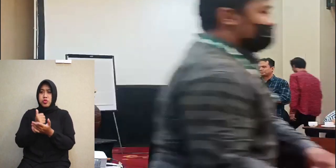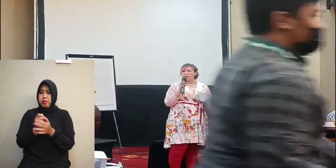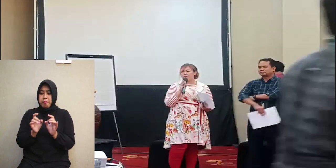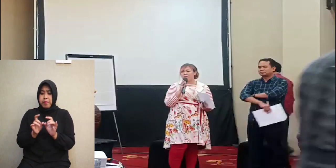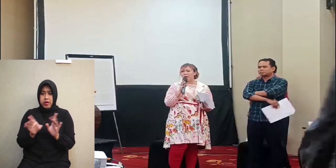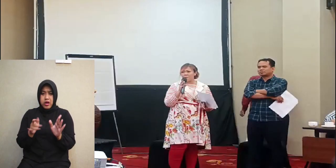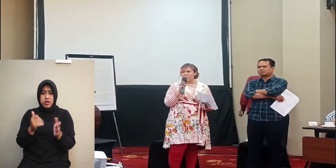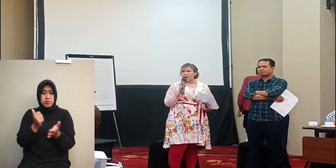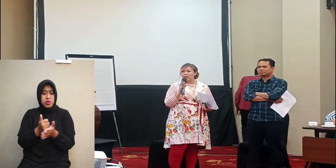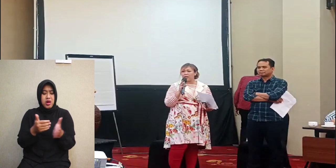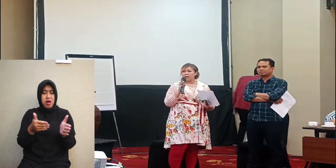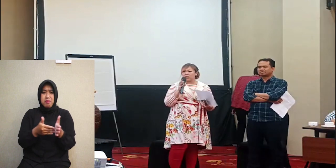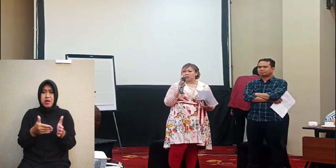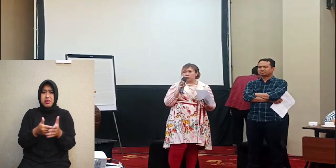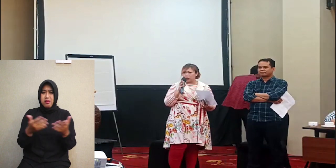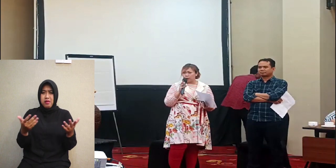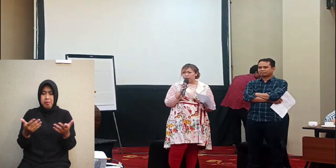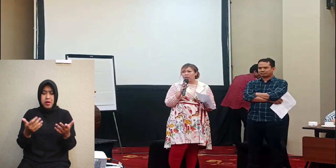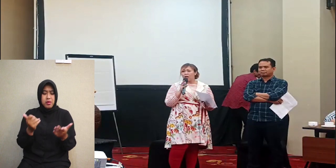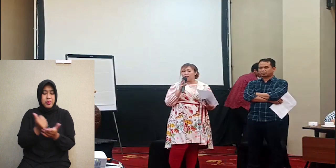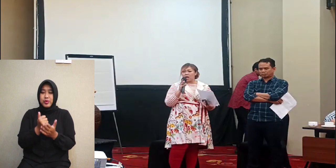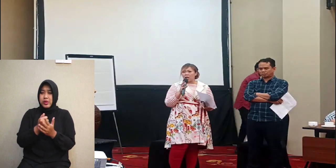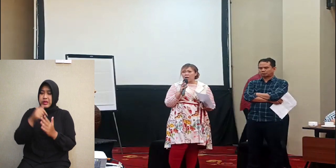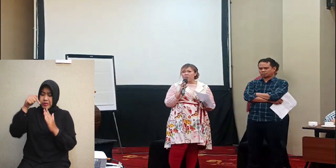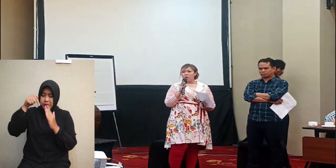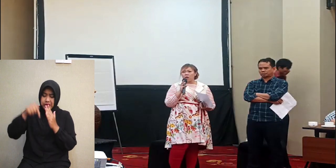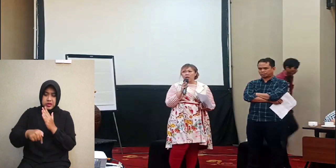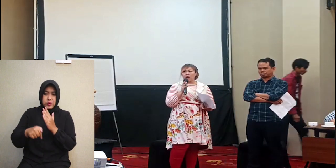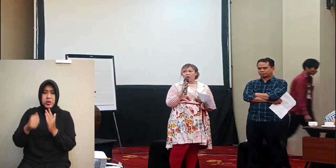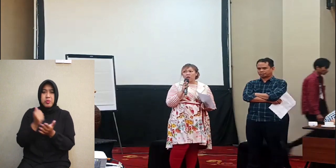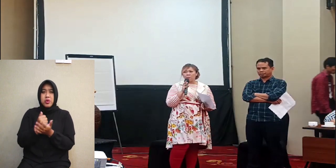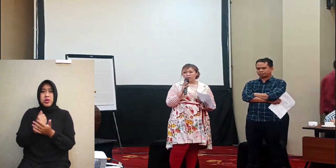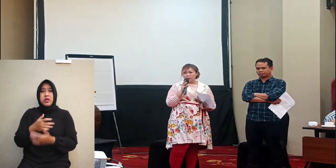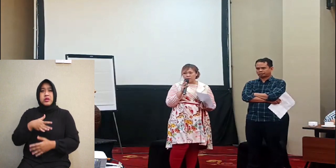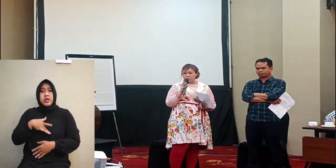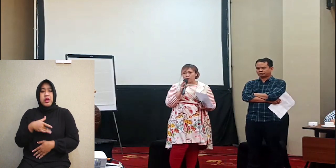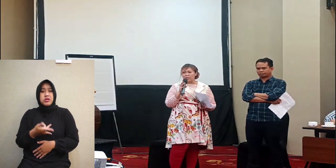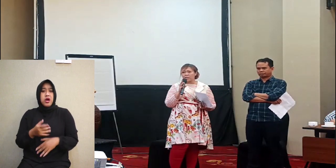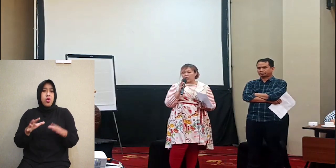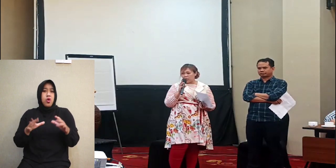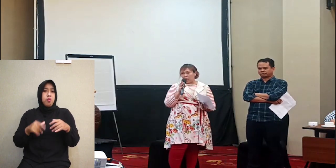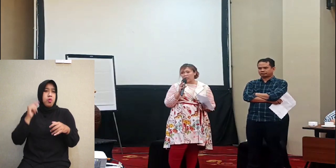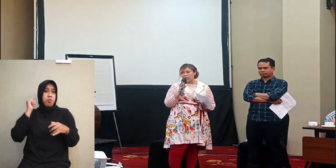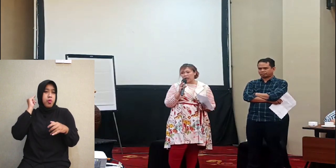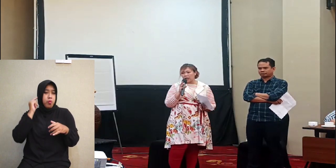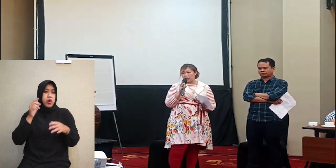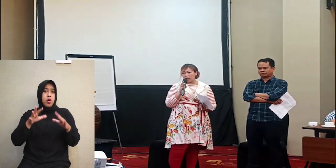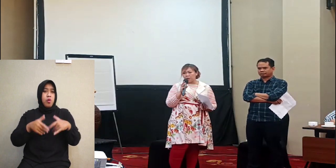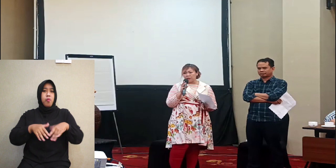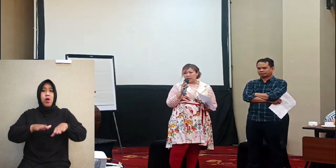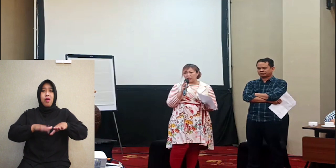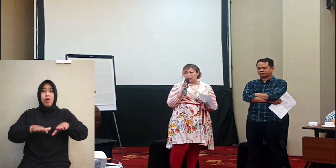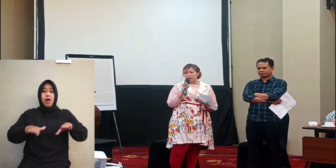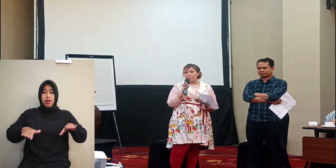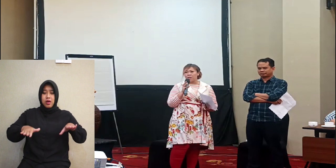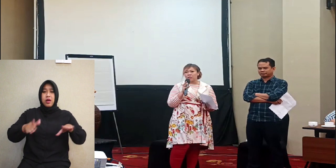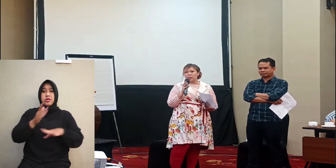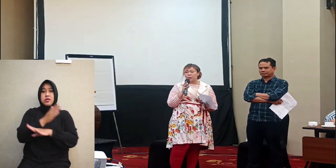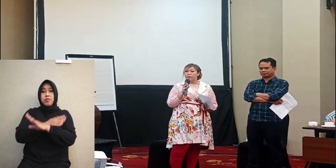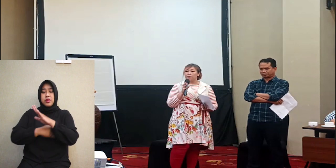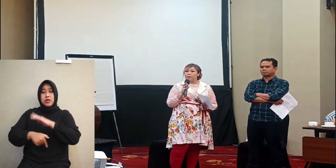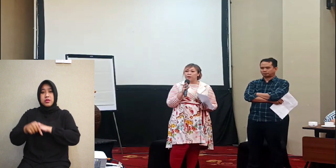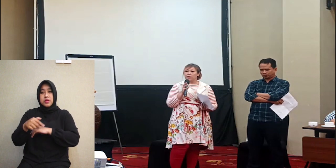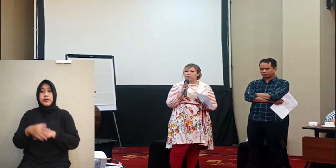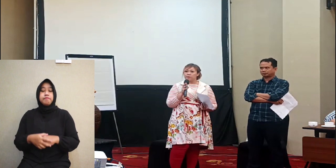hambatannya apa yang secara spesifik dialami oleh para perempuan dan anak-anak yang apa penyandang difabel gitu